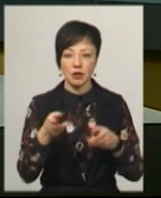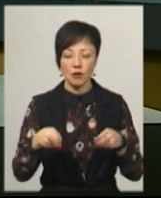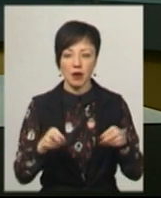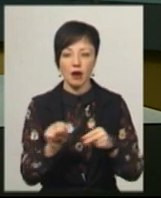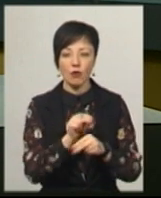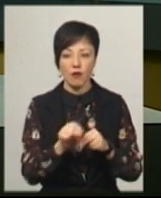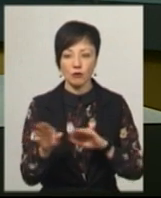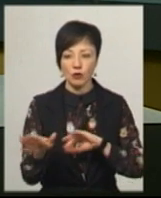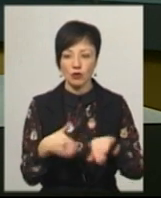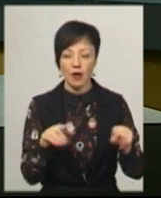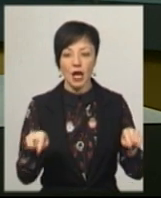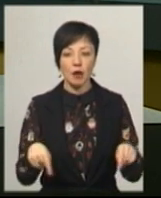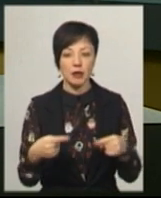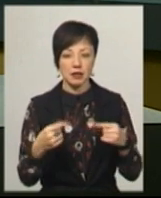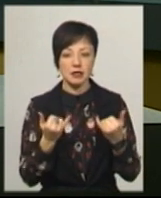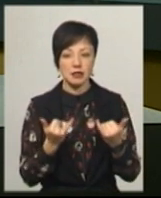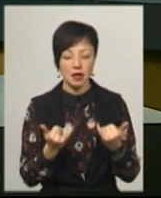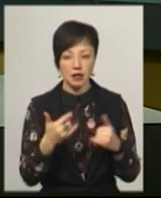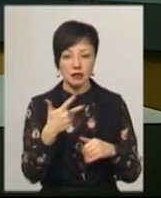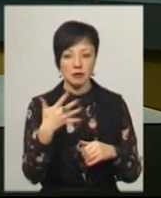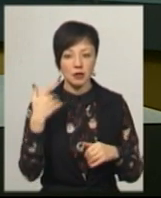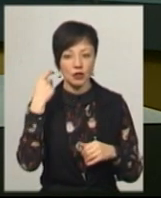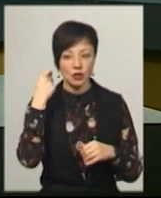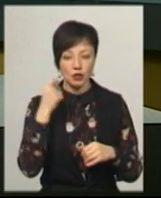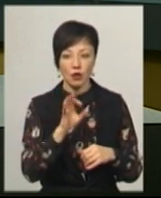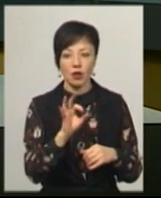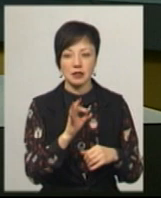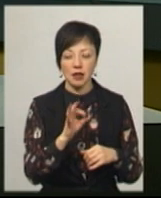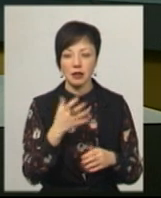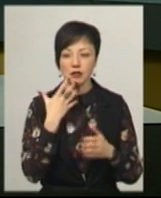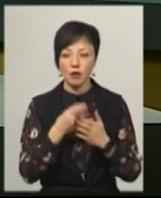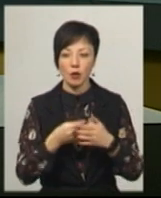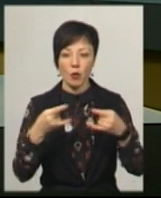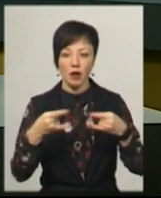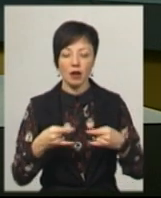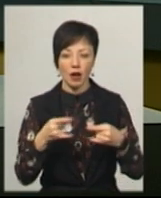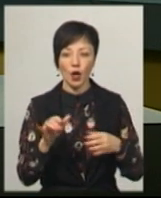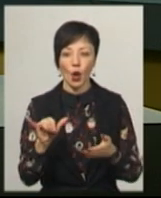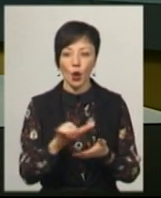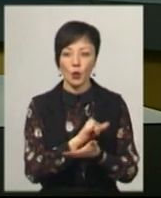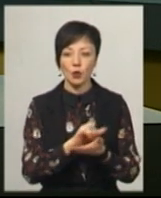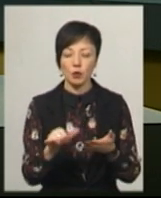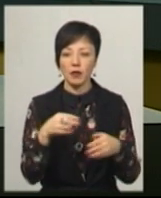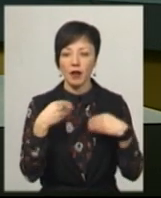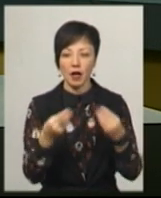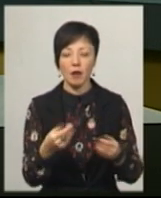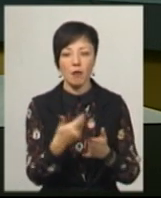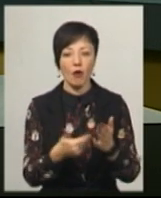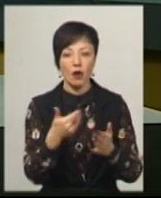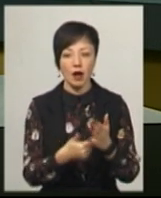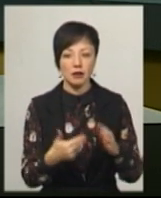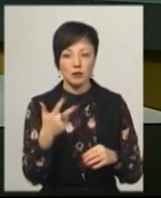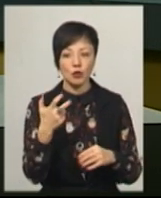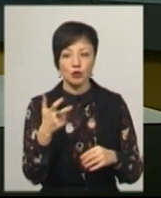лікувався та пройшов реабілітацію. Зараз 35-річний Олександр на своєму каналі в мережі YouTube дає поради 300